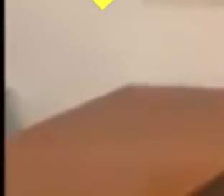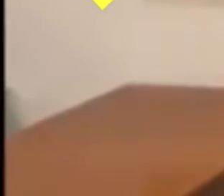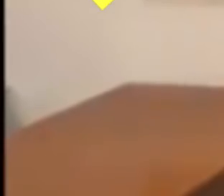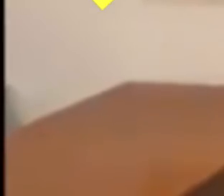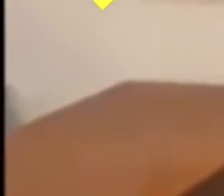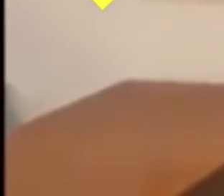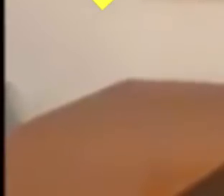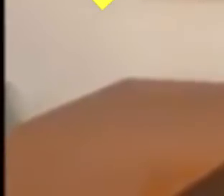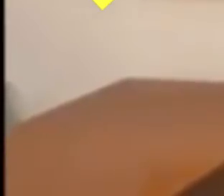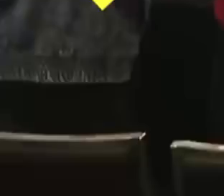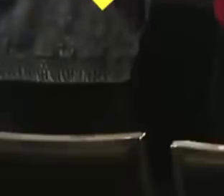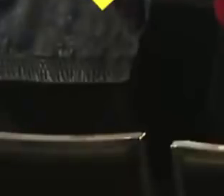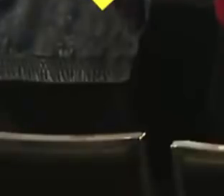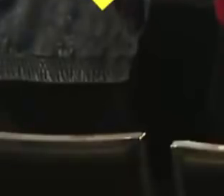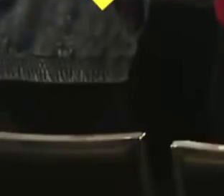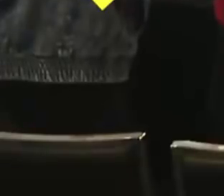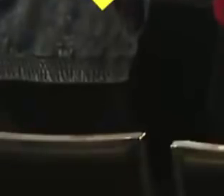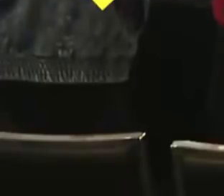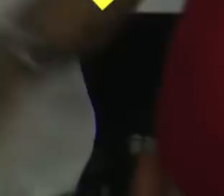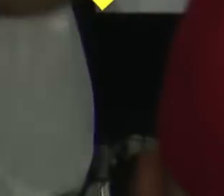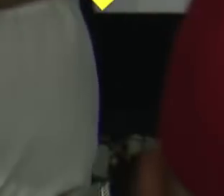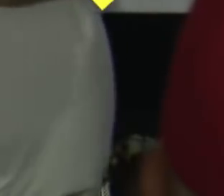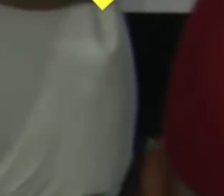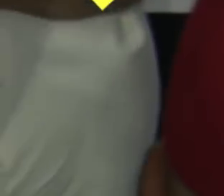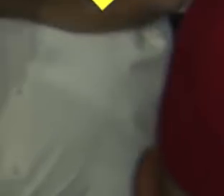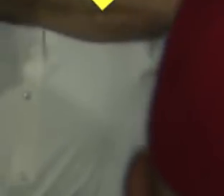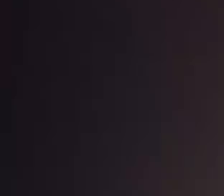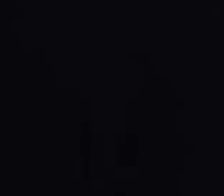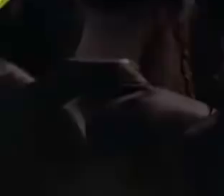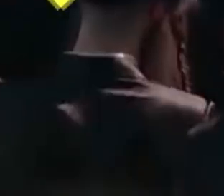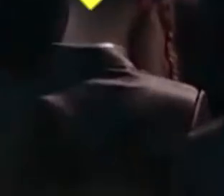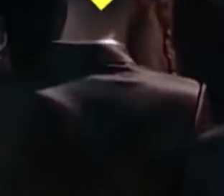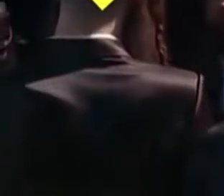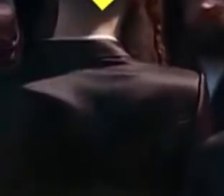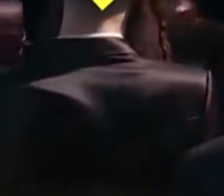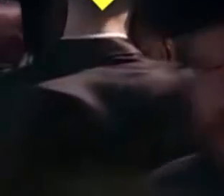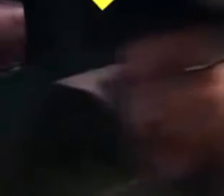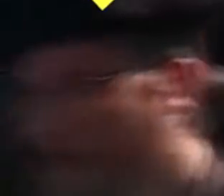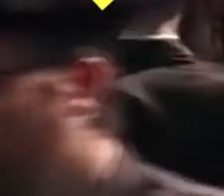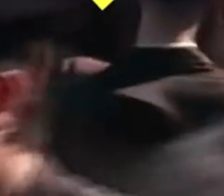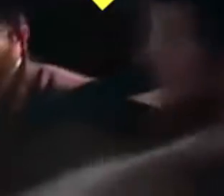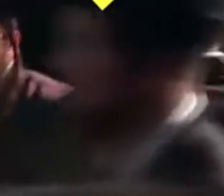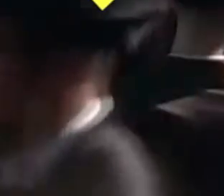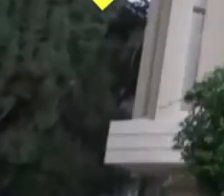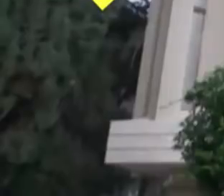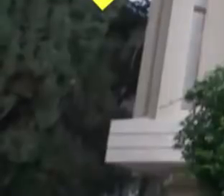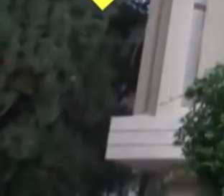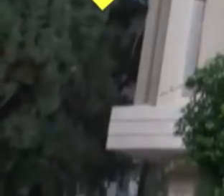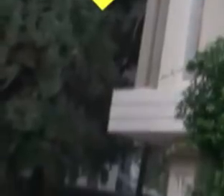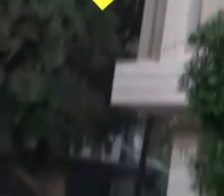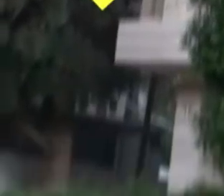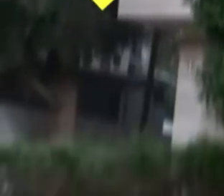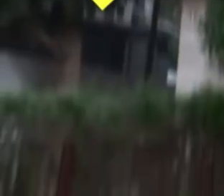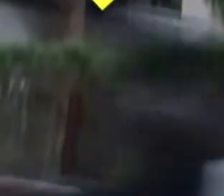בדמוקרטיה, מי שמחליט מי ינהיג את העם, זה העם, לא אף אחד אחר. מה שקורה בחסידות גור.